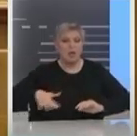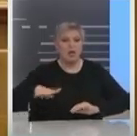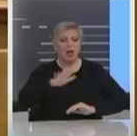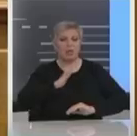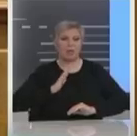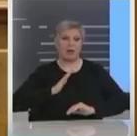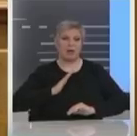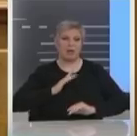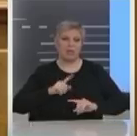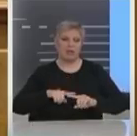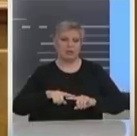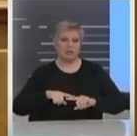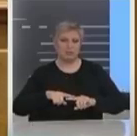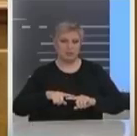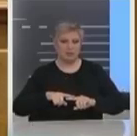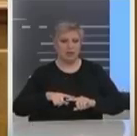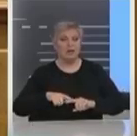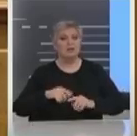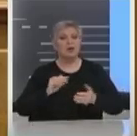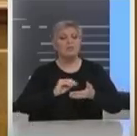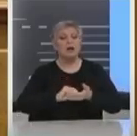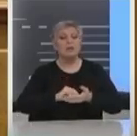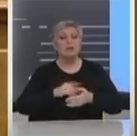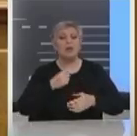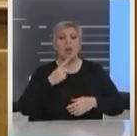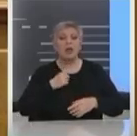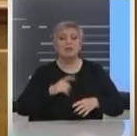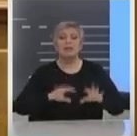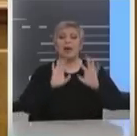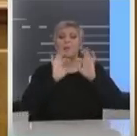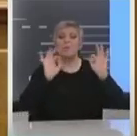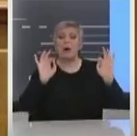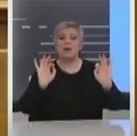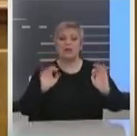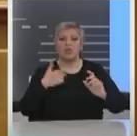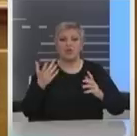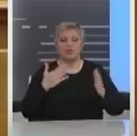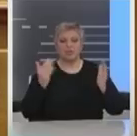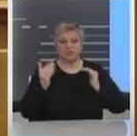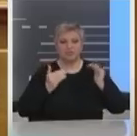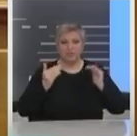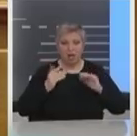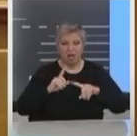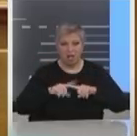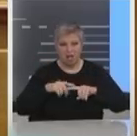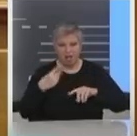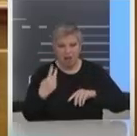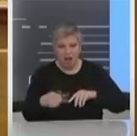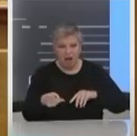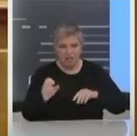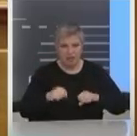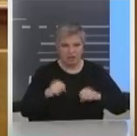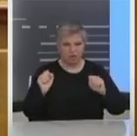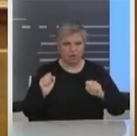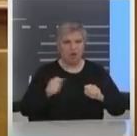οποιαδήποτε αμφισβήτηση της ελληνικότητας της Μακεδονίας. Δεν χρειάζεται παρά να περπατήσει κανείς από